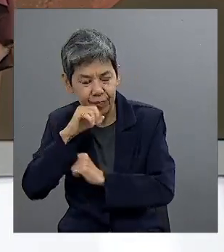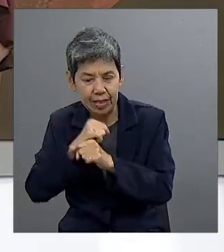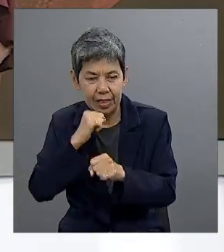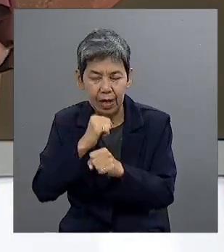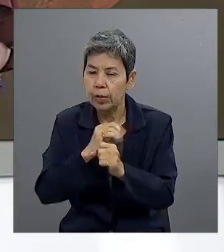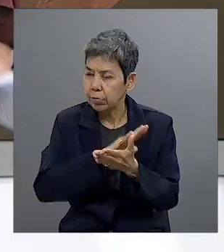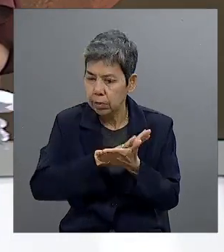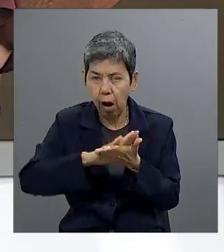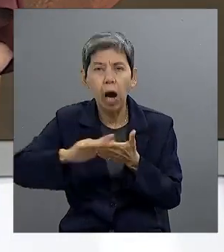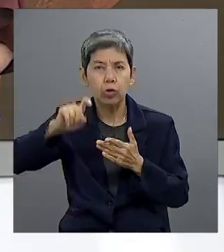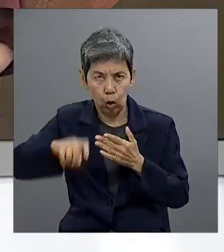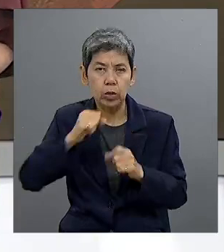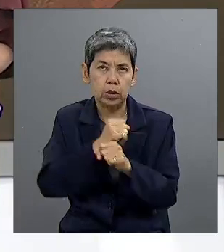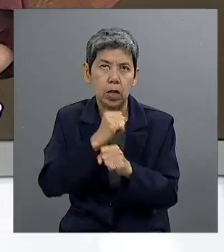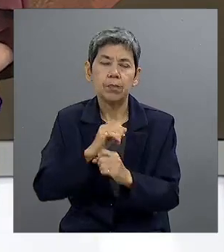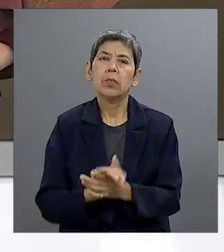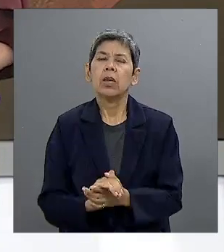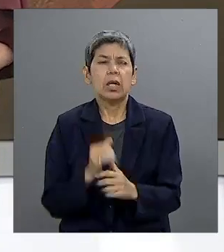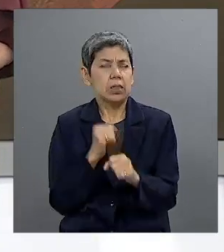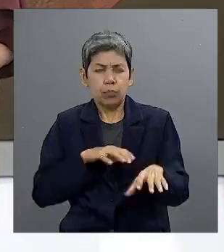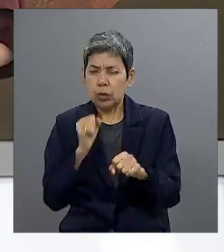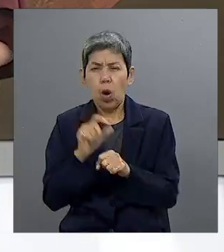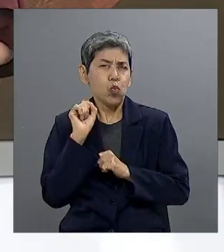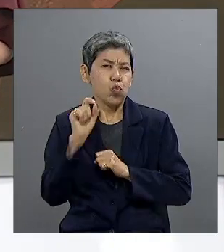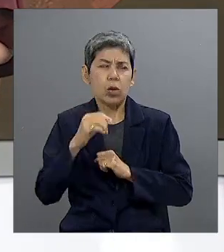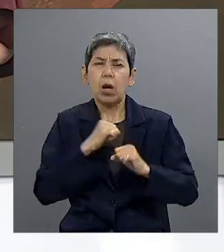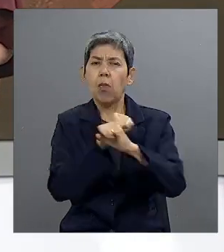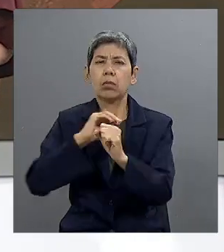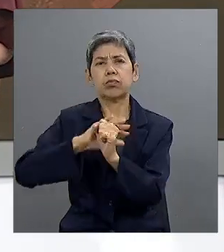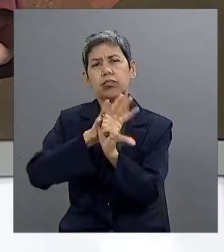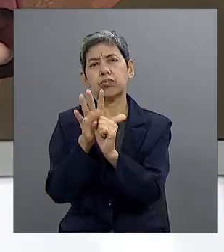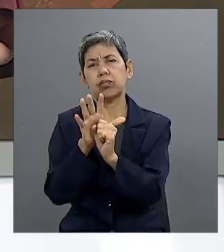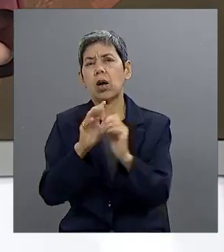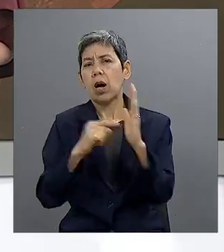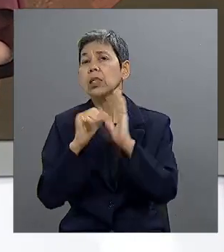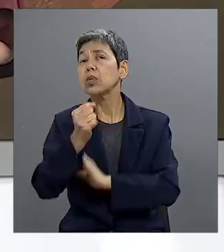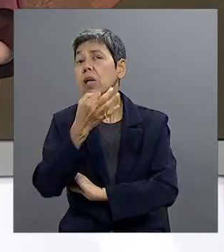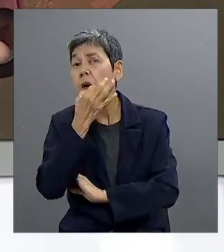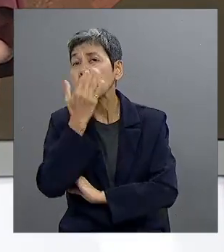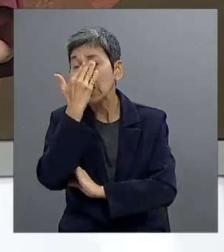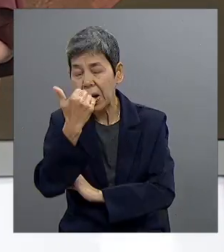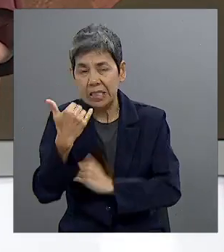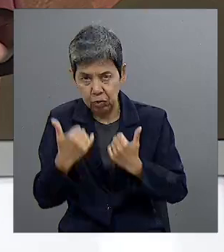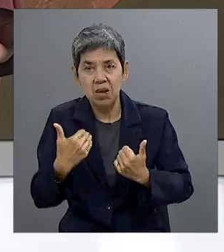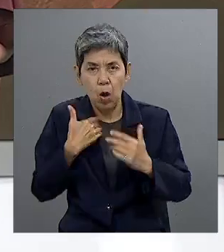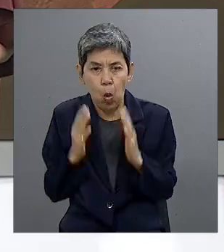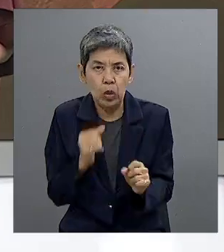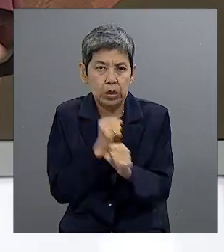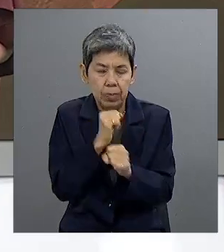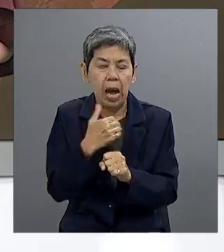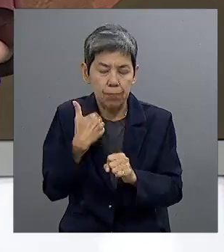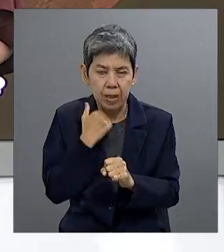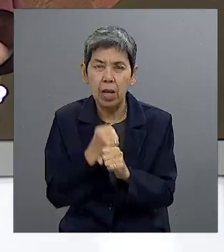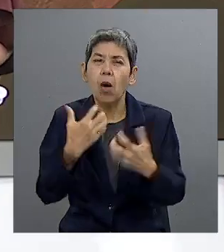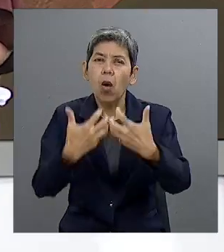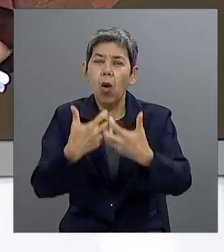ด้วยนะคะไม่ต้องเร่งดำเนินการเพื่อควบคุมการระบาดให้เร็วในพื้นที่สมุทรสาครนั่นเป็นเพราะว่าตอนนี้มีรายงานว่าการผลิตสินค้าหลาย